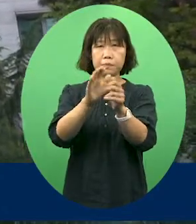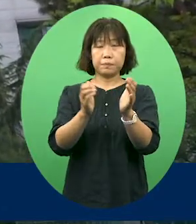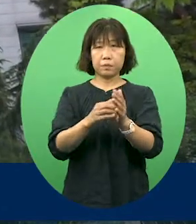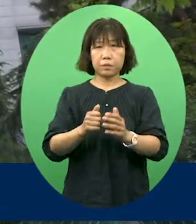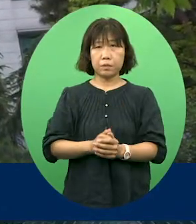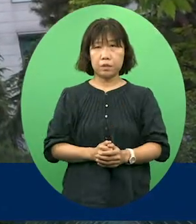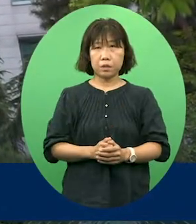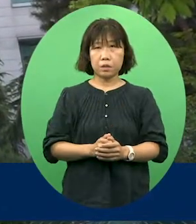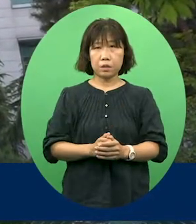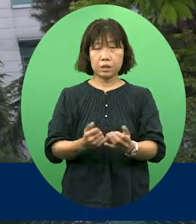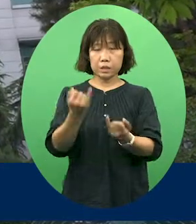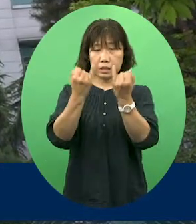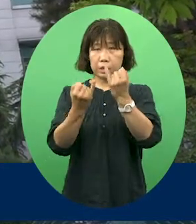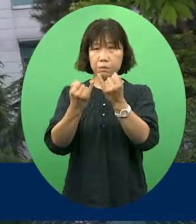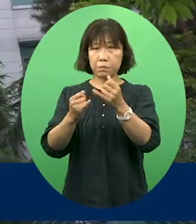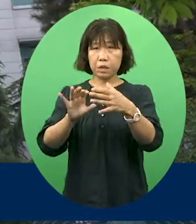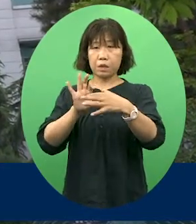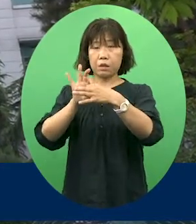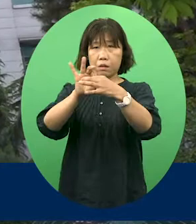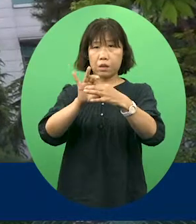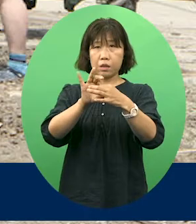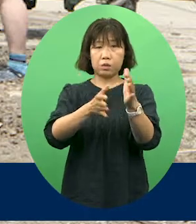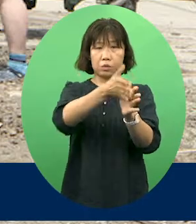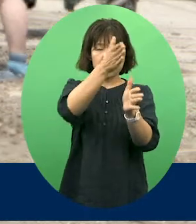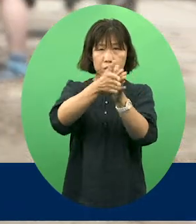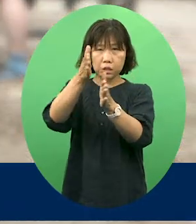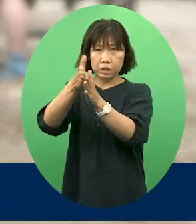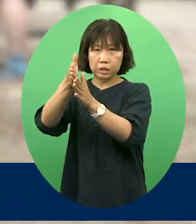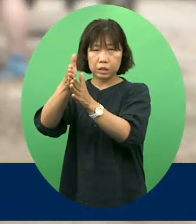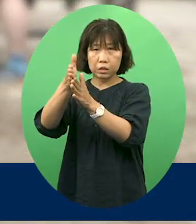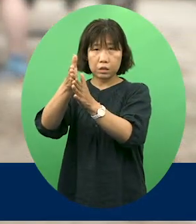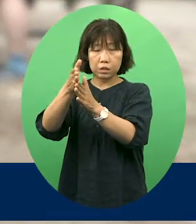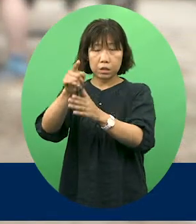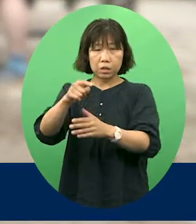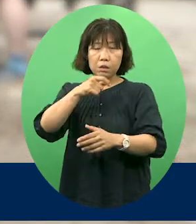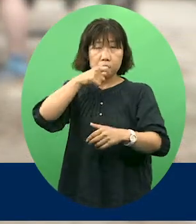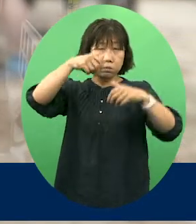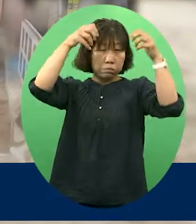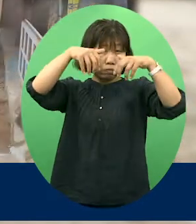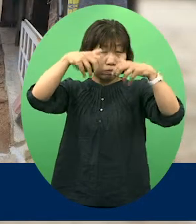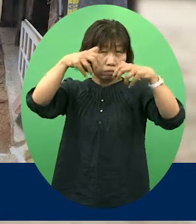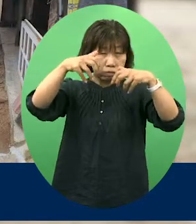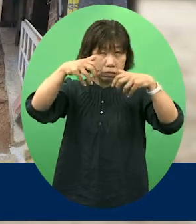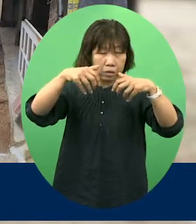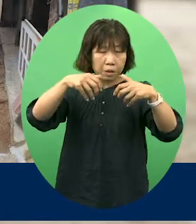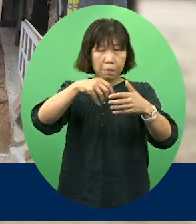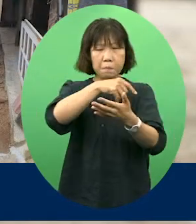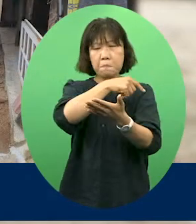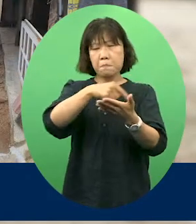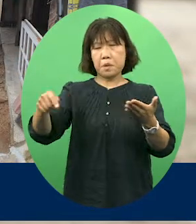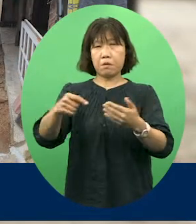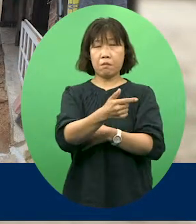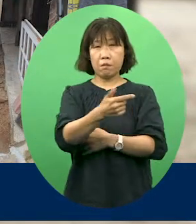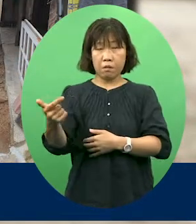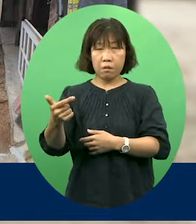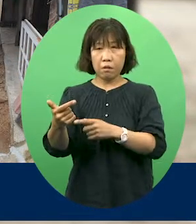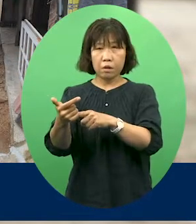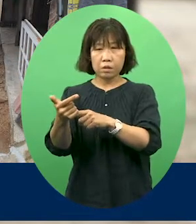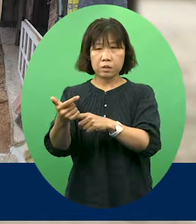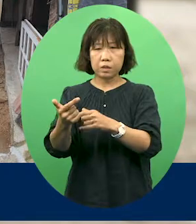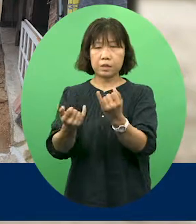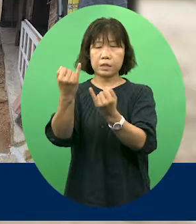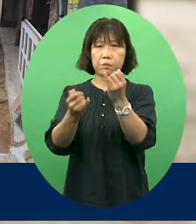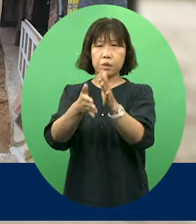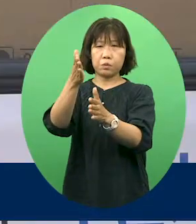13개의 자매도시 와 결연을 맺고 있는 동대문구는 최근 발생한 집중호우로 이재민이 발생하고 수혜를 입은 자매